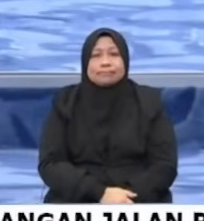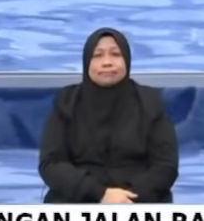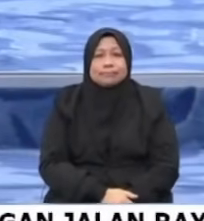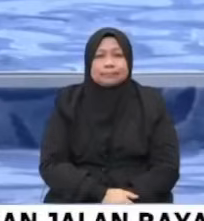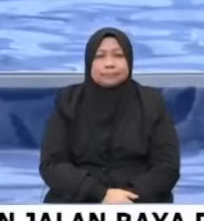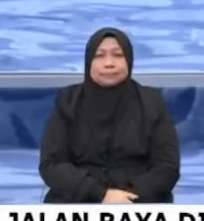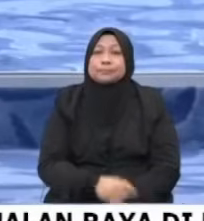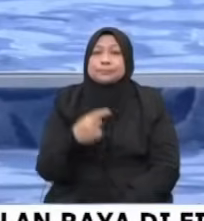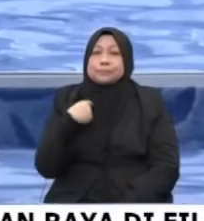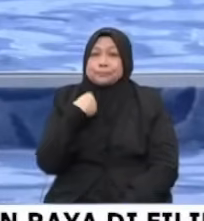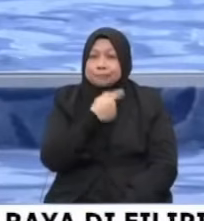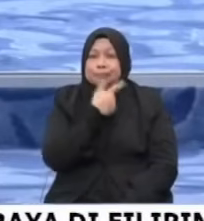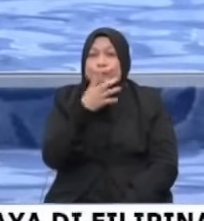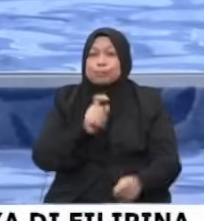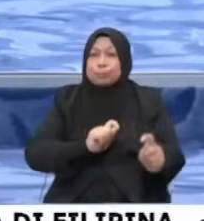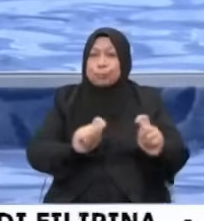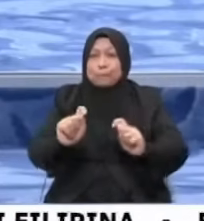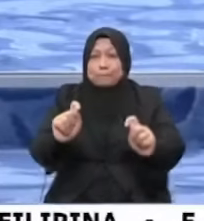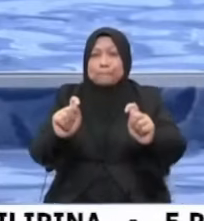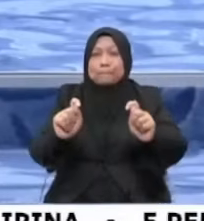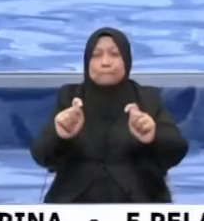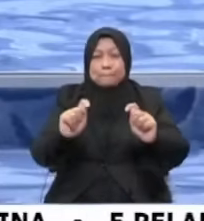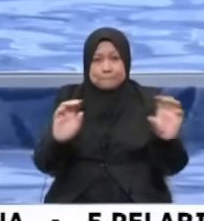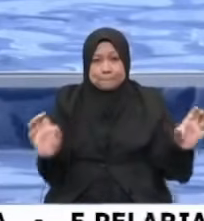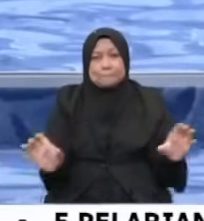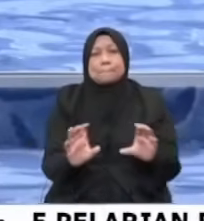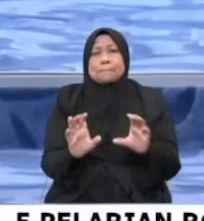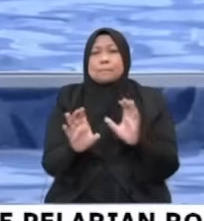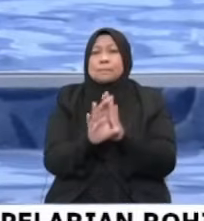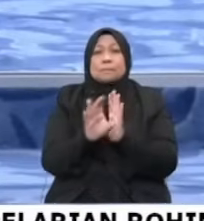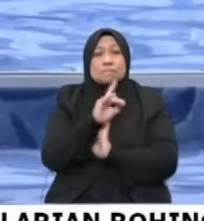kita telah ambil tindakan umpamanya